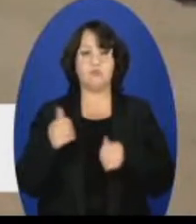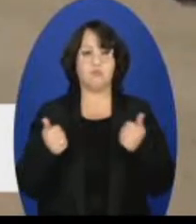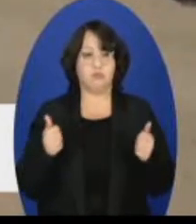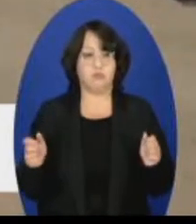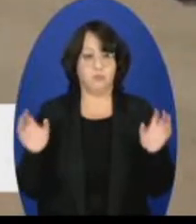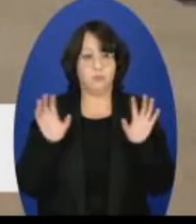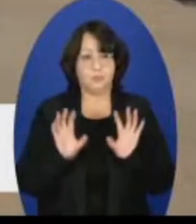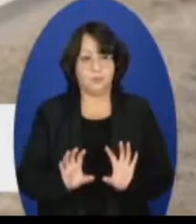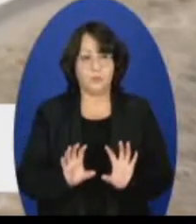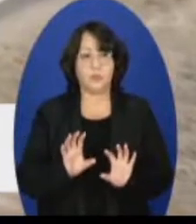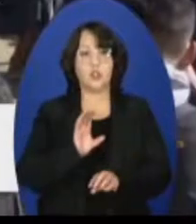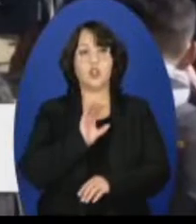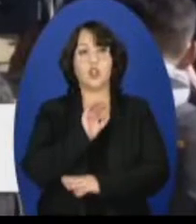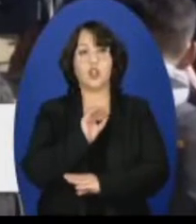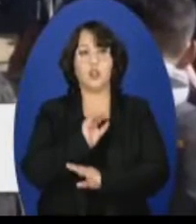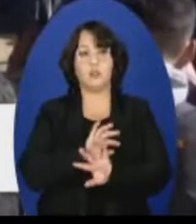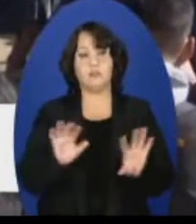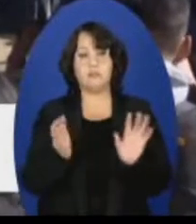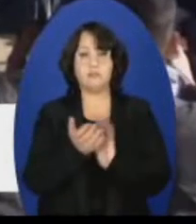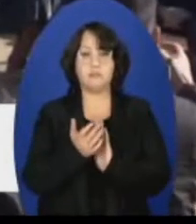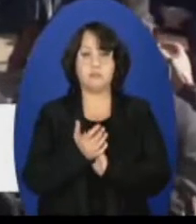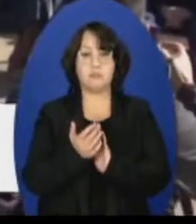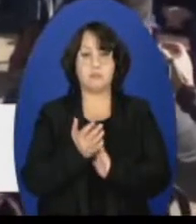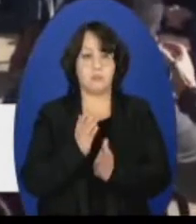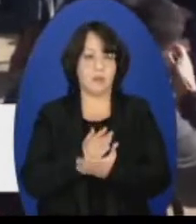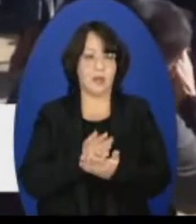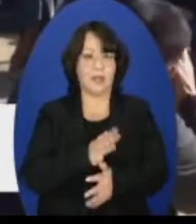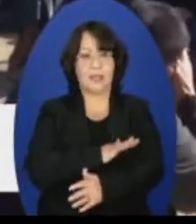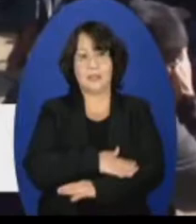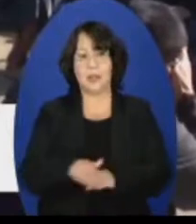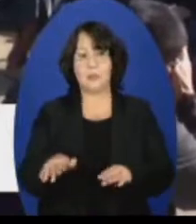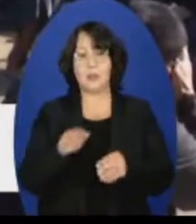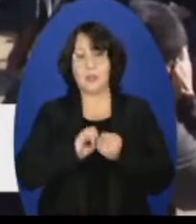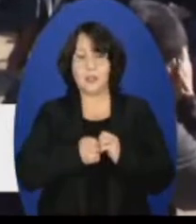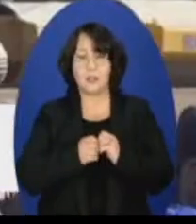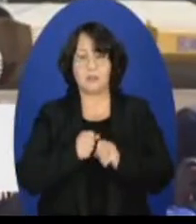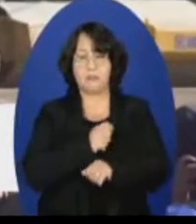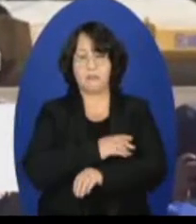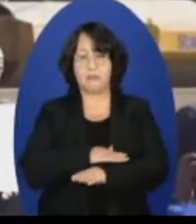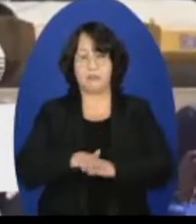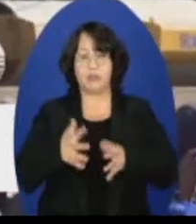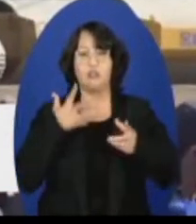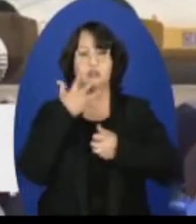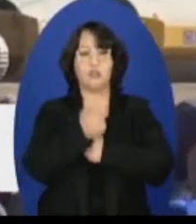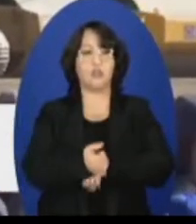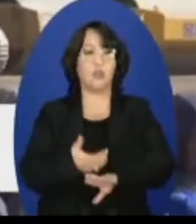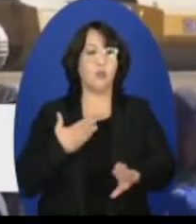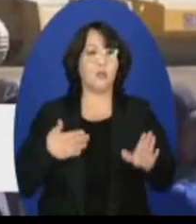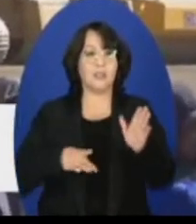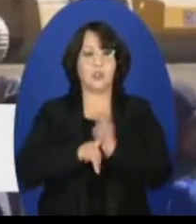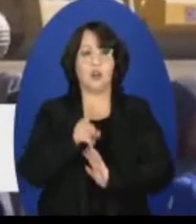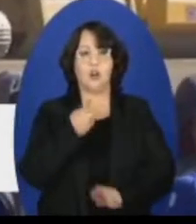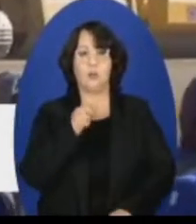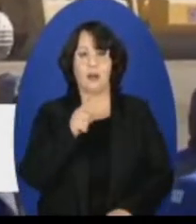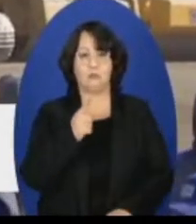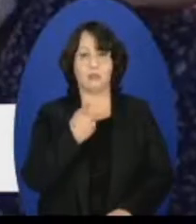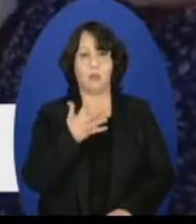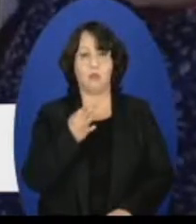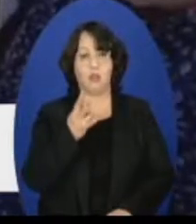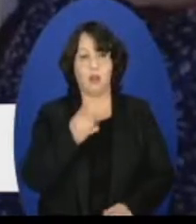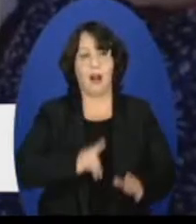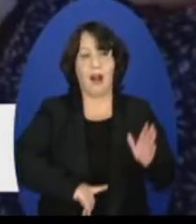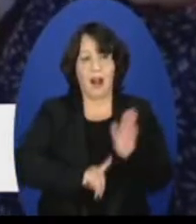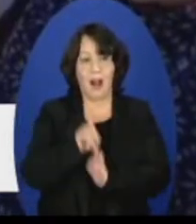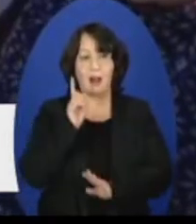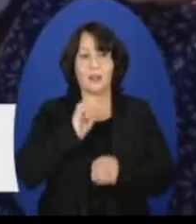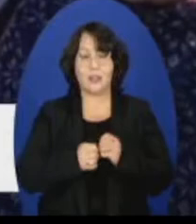байгууллагуудын төлөөллөлүүд оролцож байгаа юм а. За энэ чиглэлийн замыг барих ажил олон жилийн өмнө эхэлсэн, өөрөөр хэлбэл 2015 оны